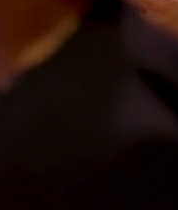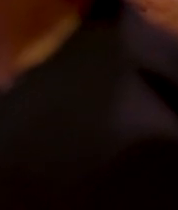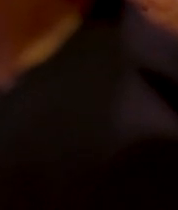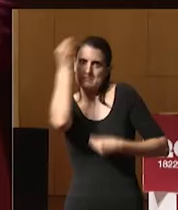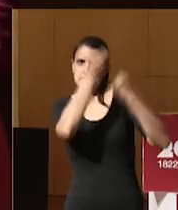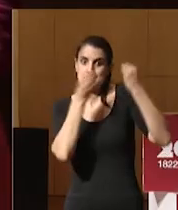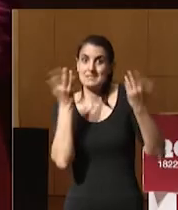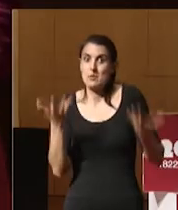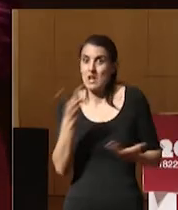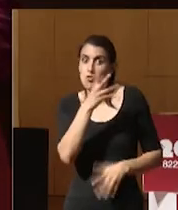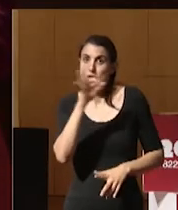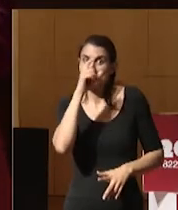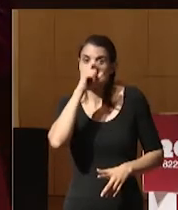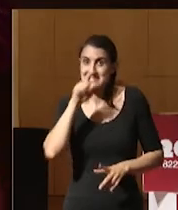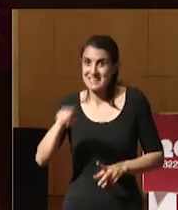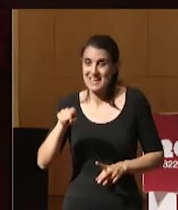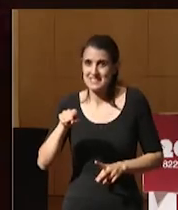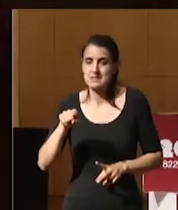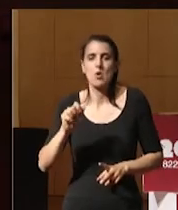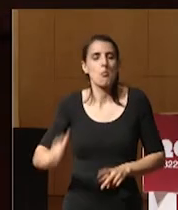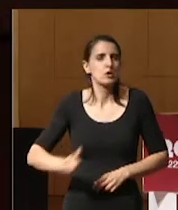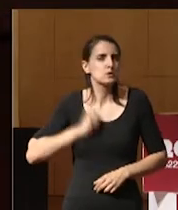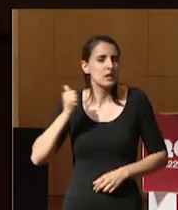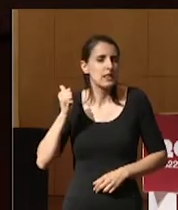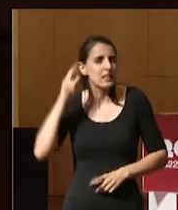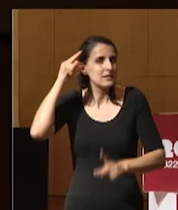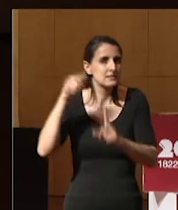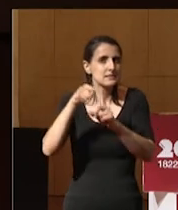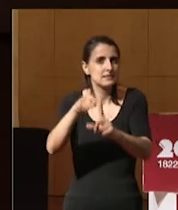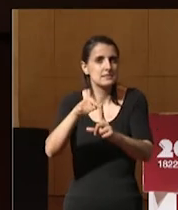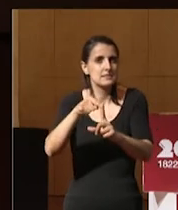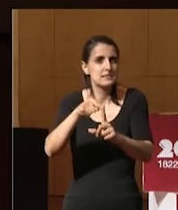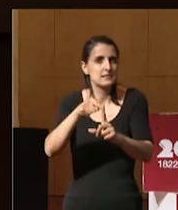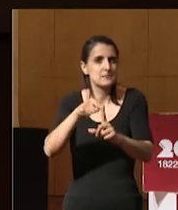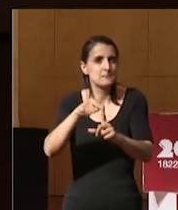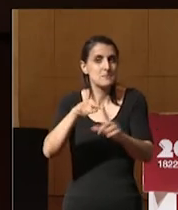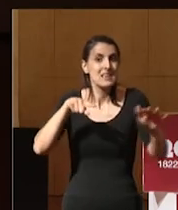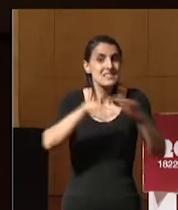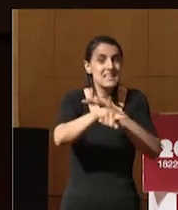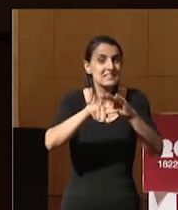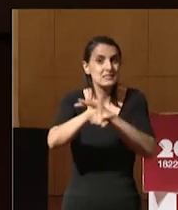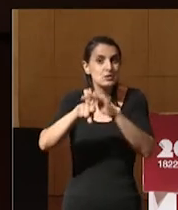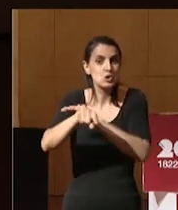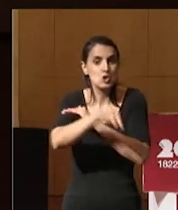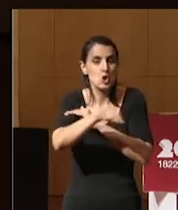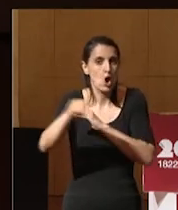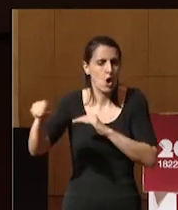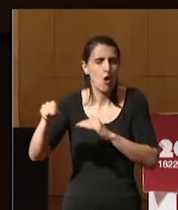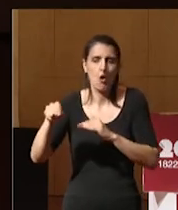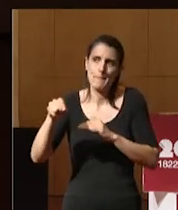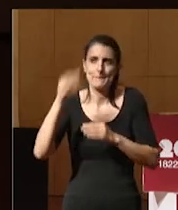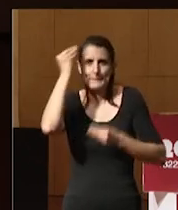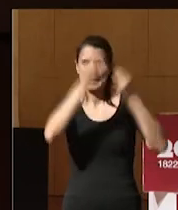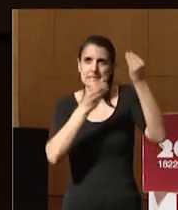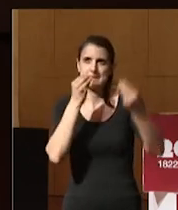Aquest aniversari també pot ser una oportunitat per aconseguir transformacions en la gestió importants, plantejar-se el